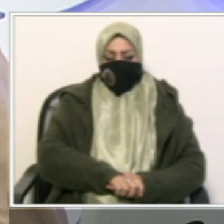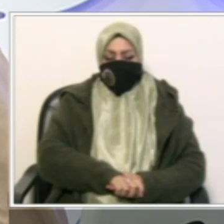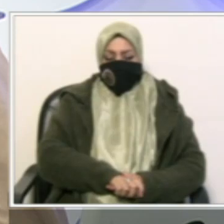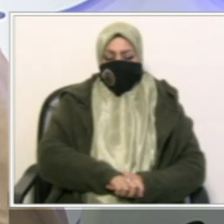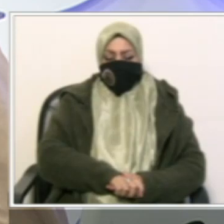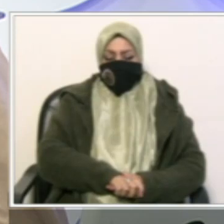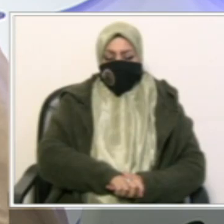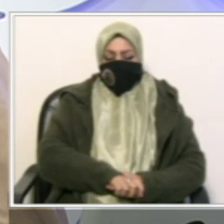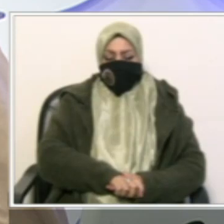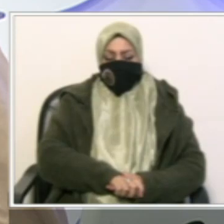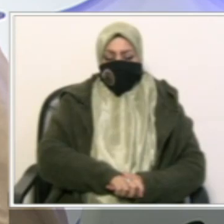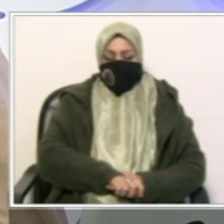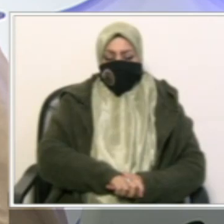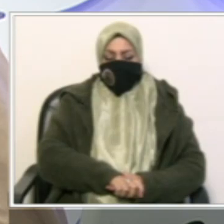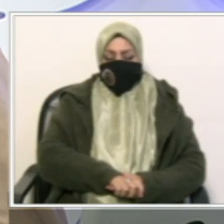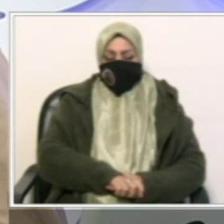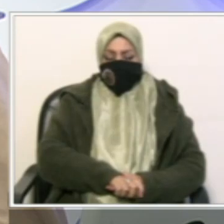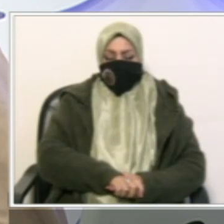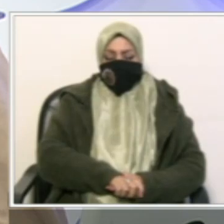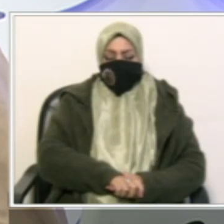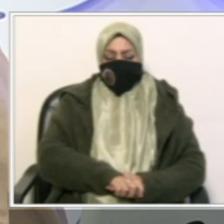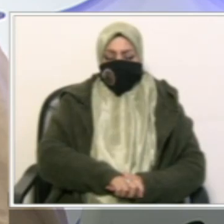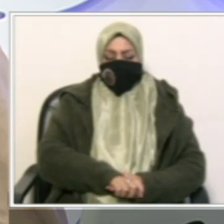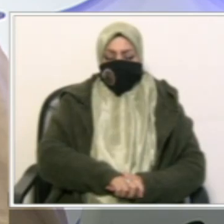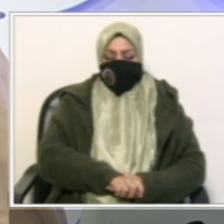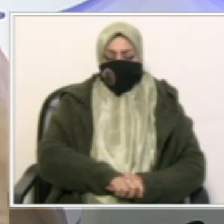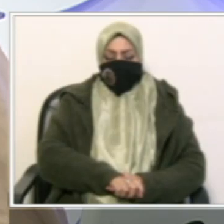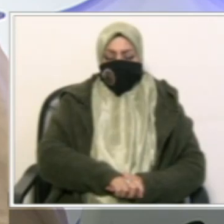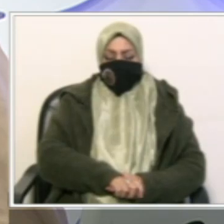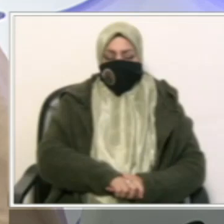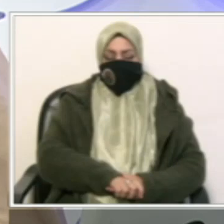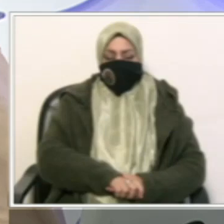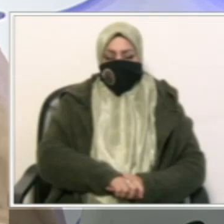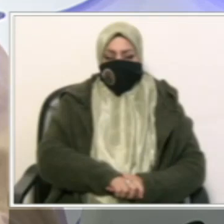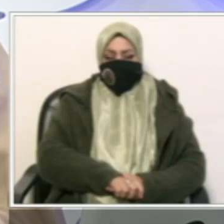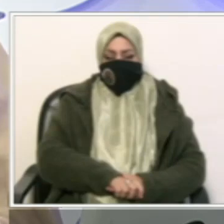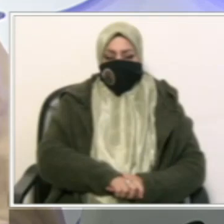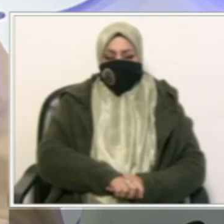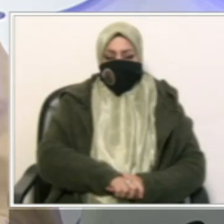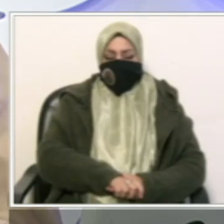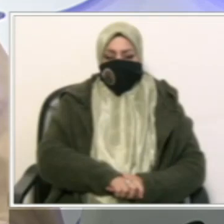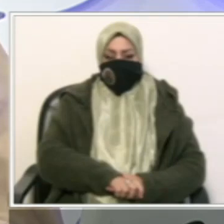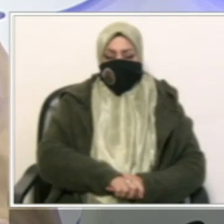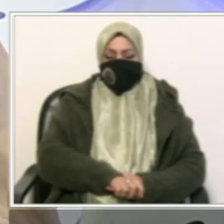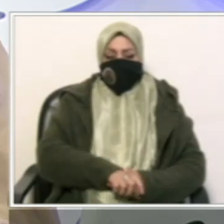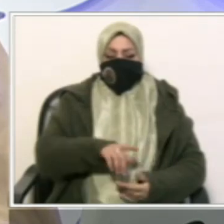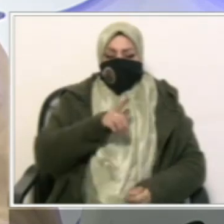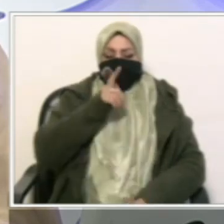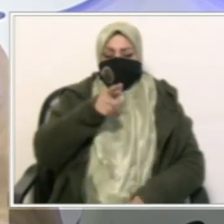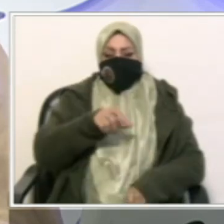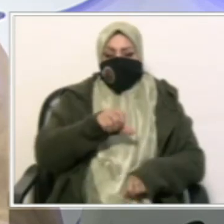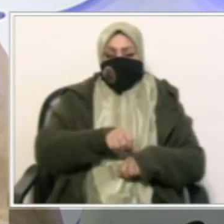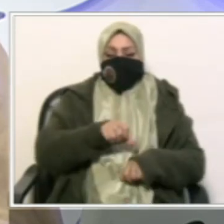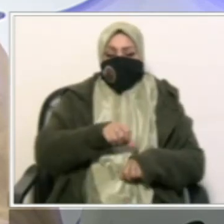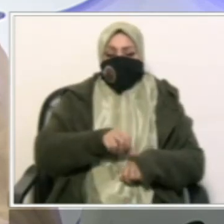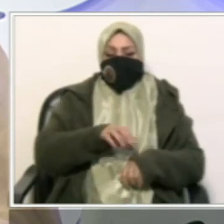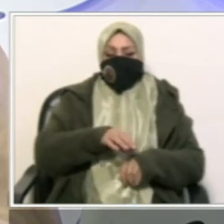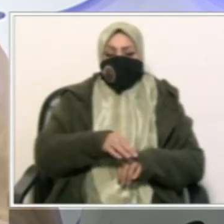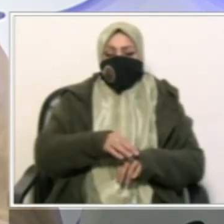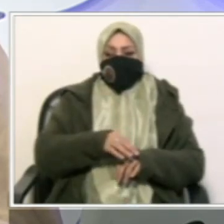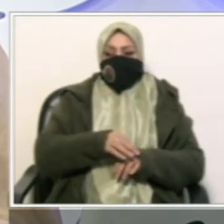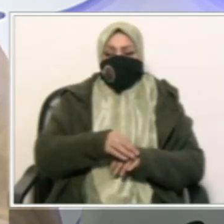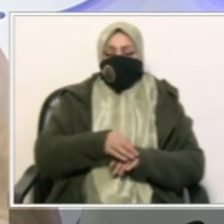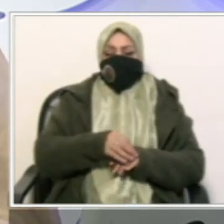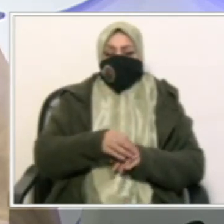الأخ محمد من طرابلس يقول: الناس الآن في محاوراتهم